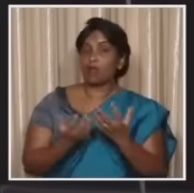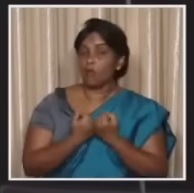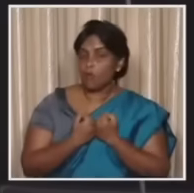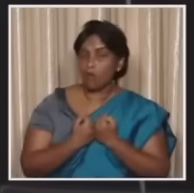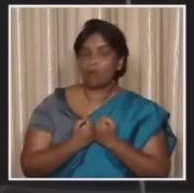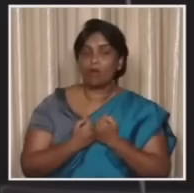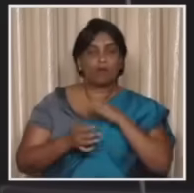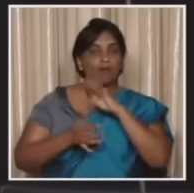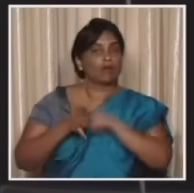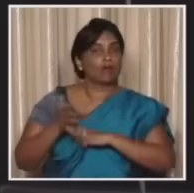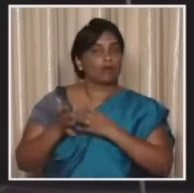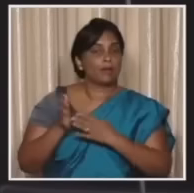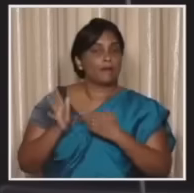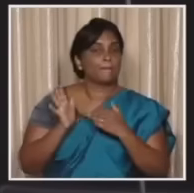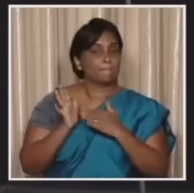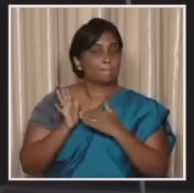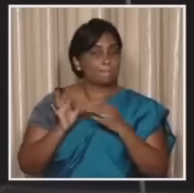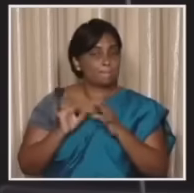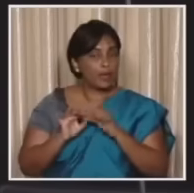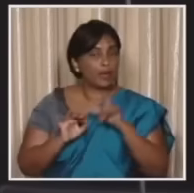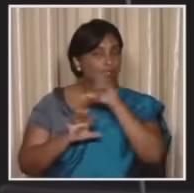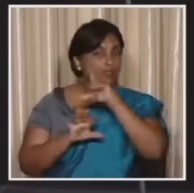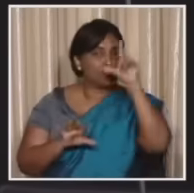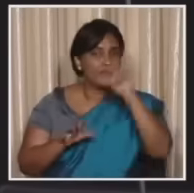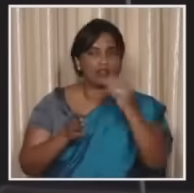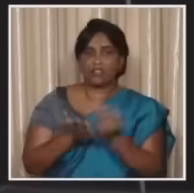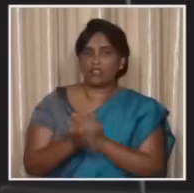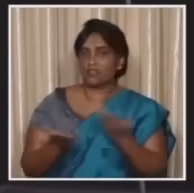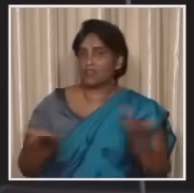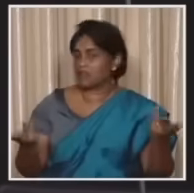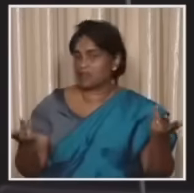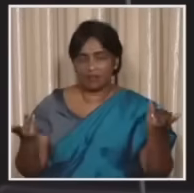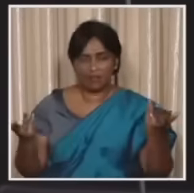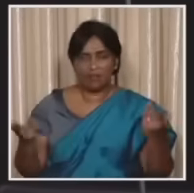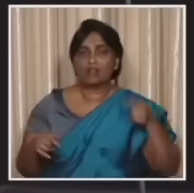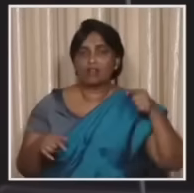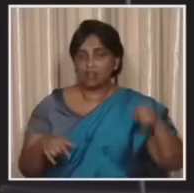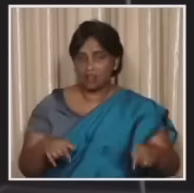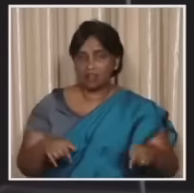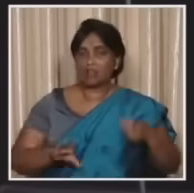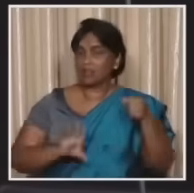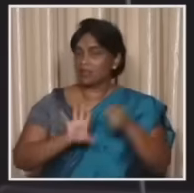මේ ආයවැයෙන් මිලියන 17000ක් වෙන් කරලා නැහැ. ඒ වෙනුවට